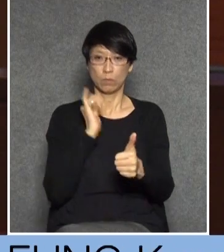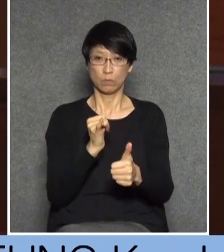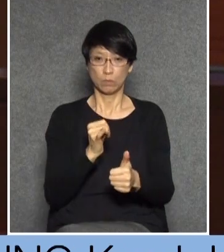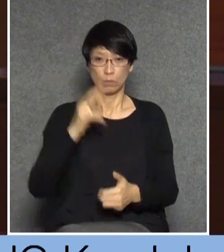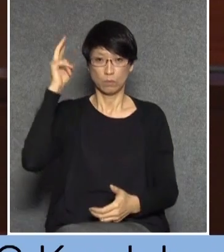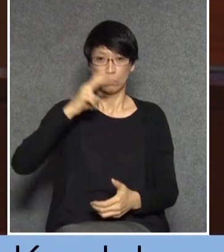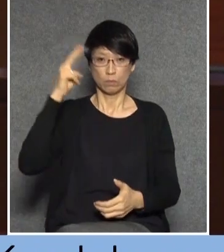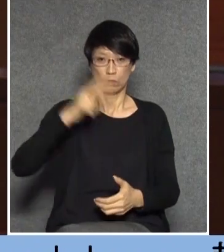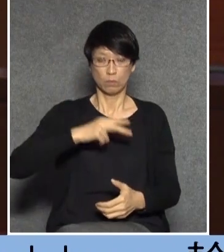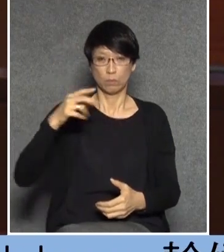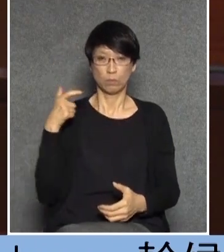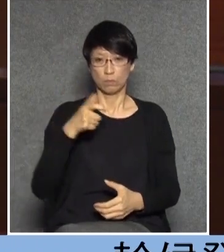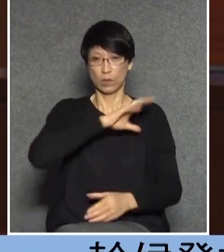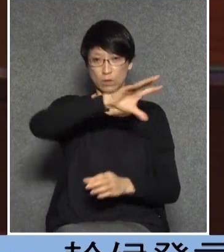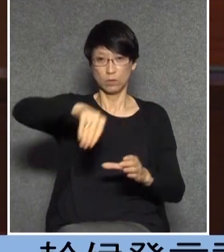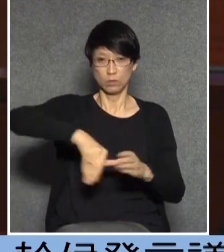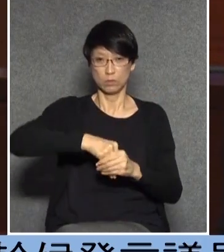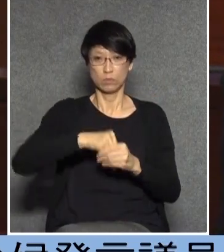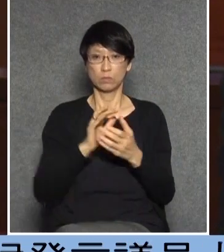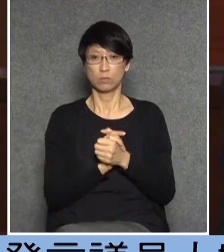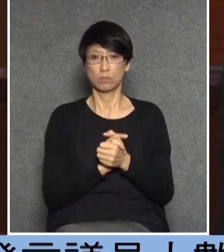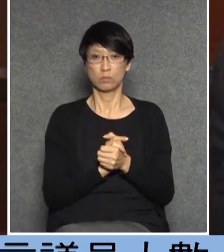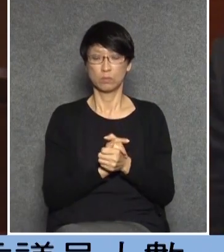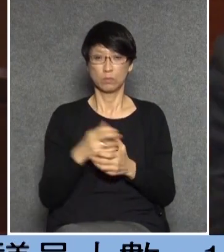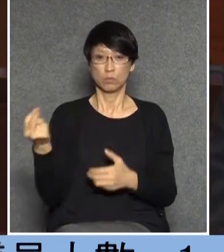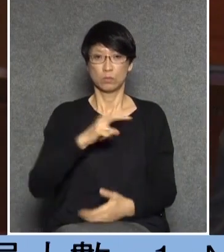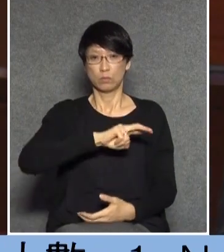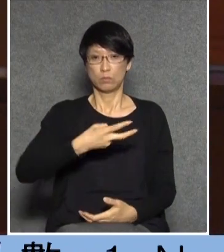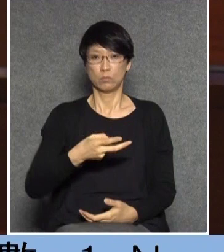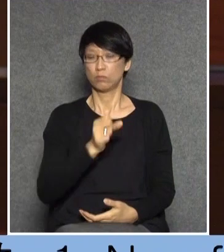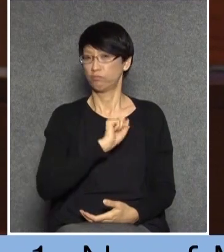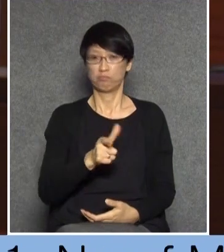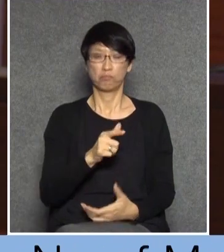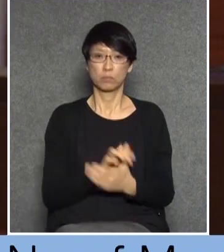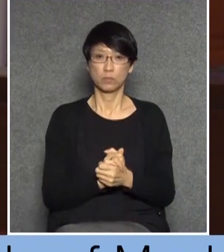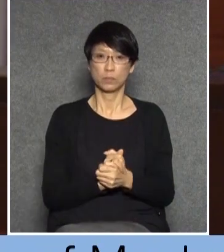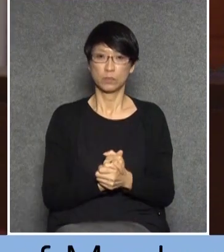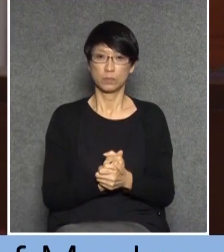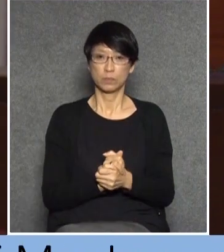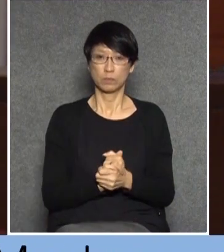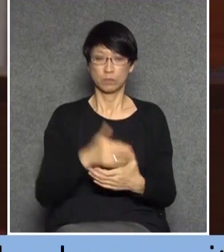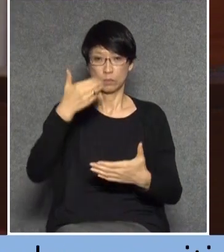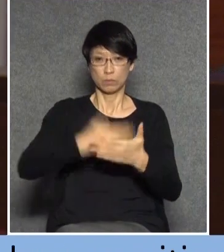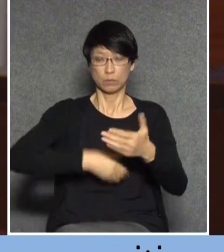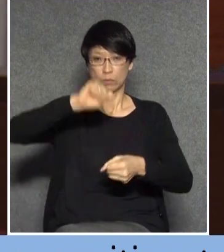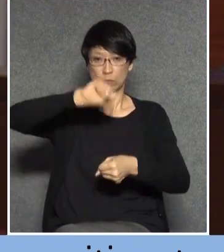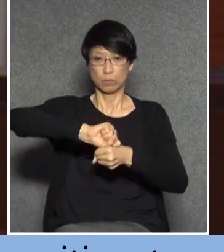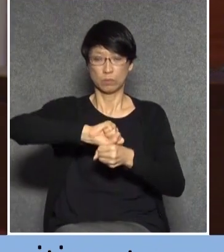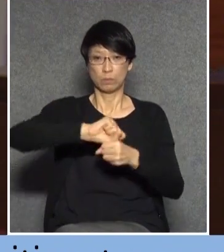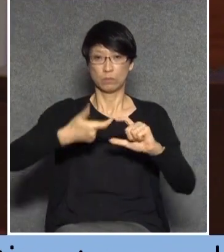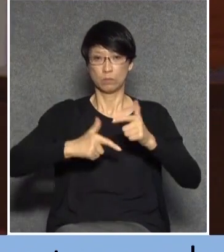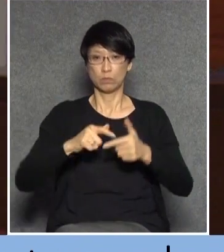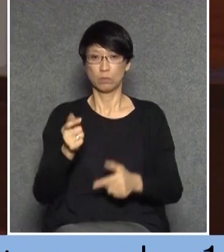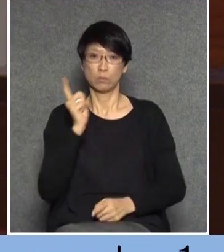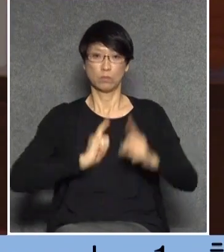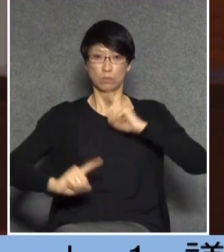營成本的一部分，他不會再去改善服務，而且可減可加機制底下，喜歡他就加